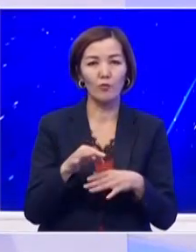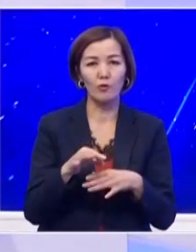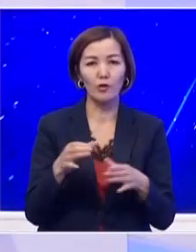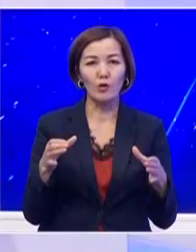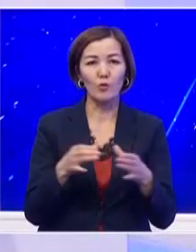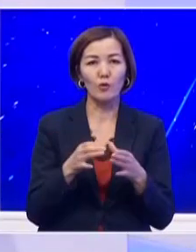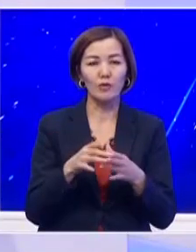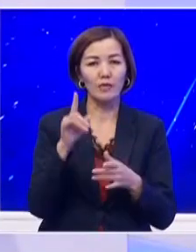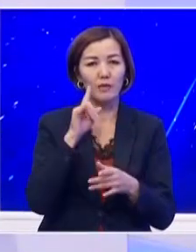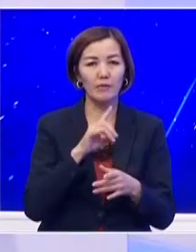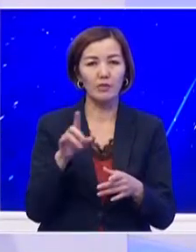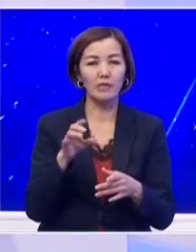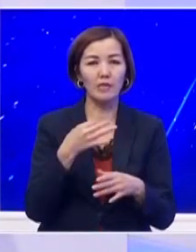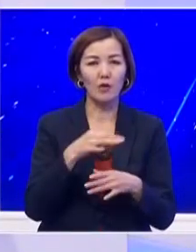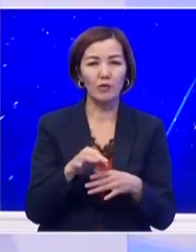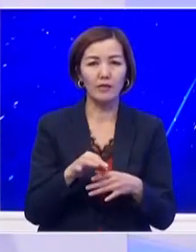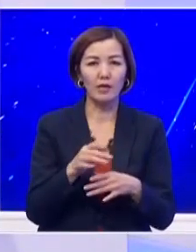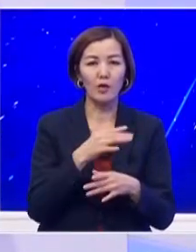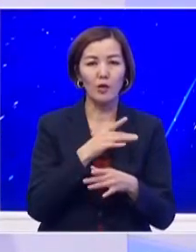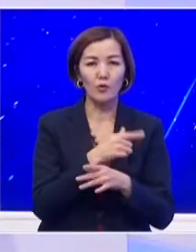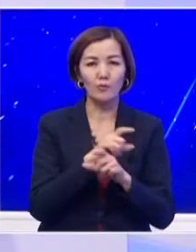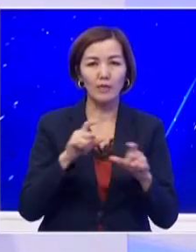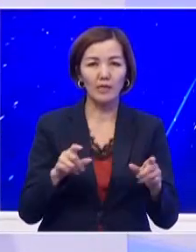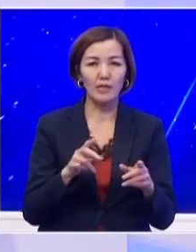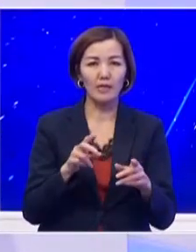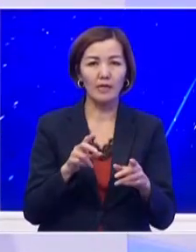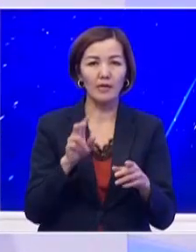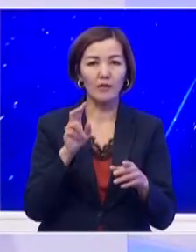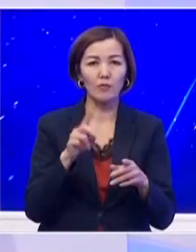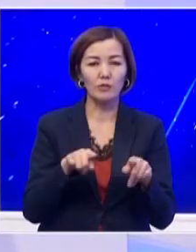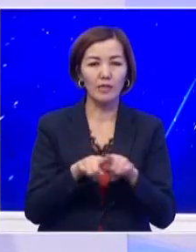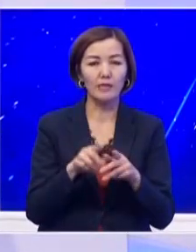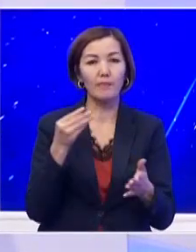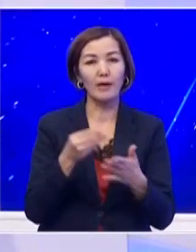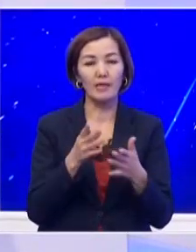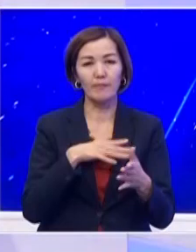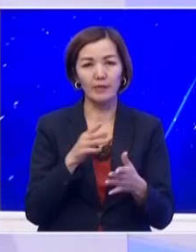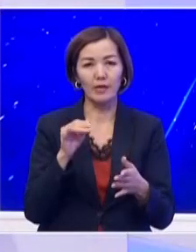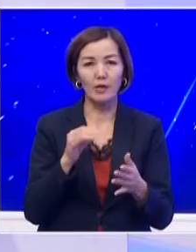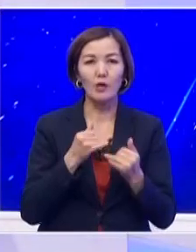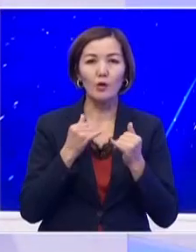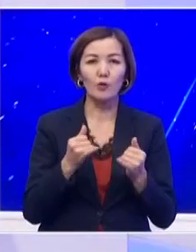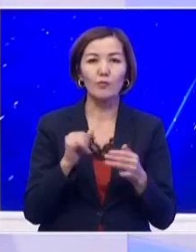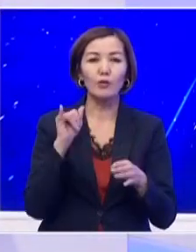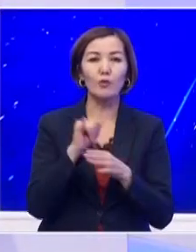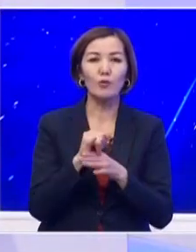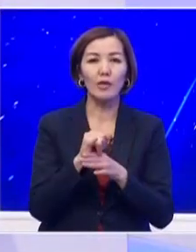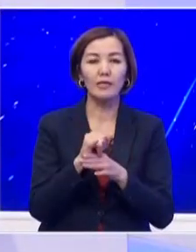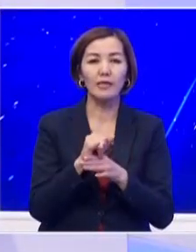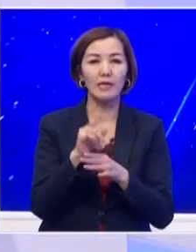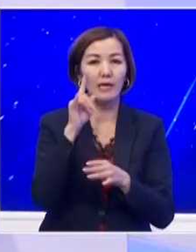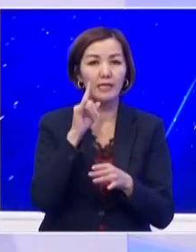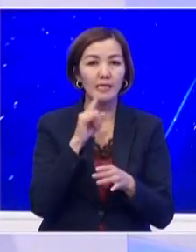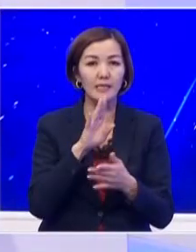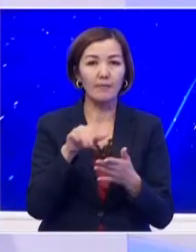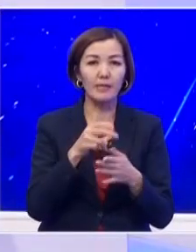өңірлік бюросының өкілдері Еңбекші Қазақ аудандық көпсалалы клиникалық ауруханасына осылай деп баға берді. Құрметті қонақтар, өңірге